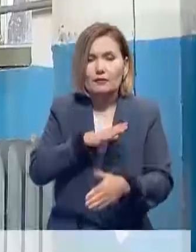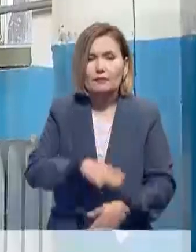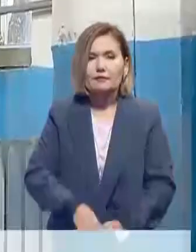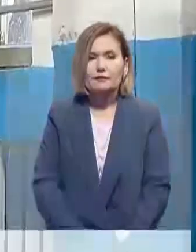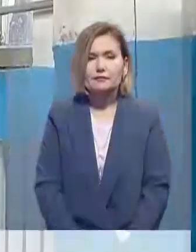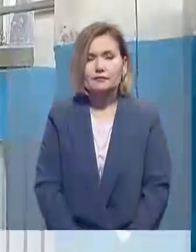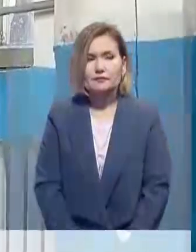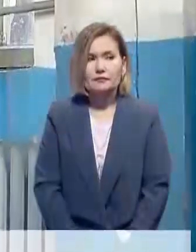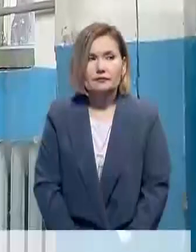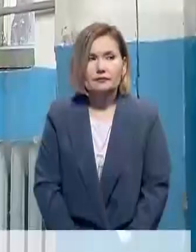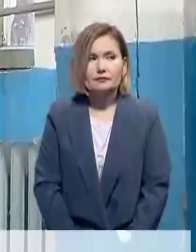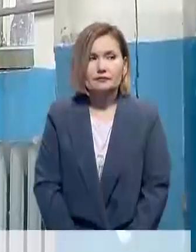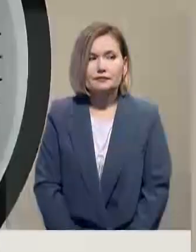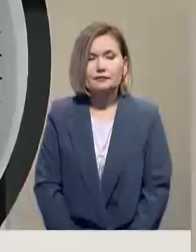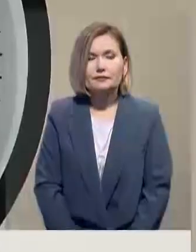сала басшылары.